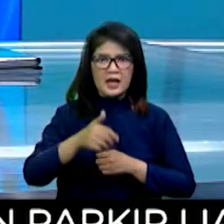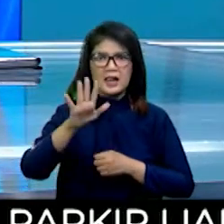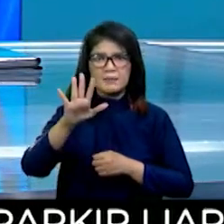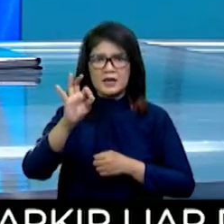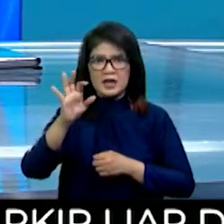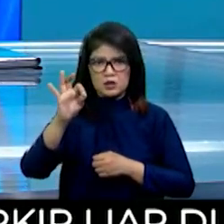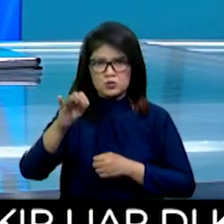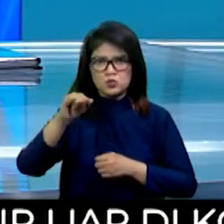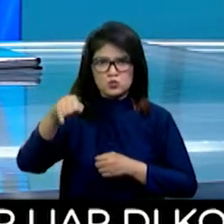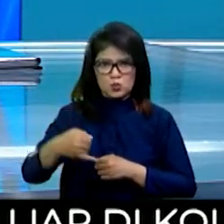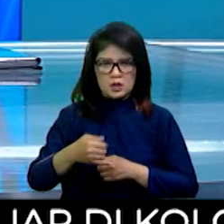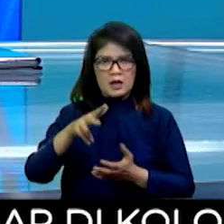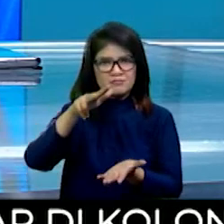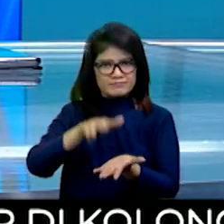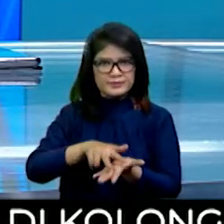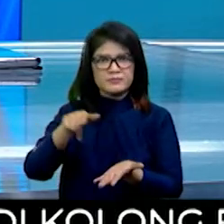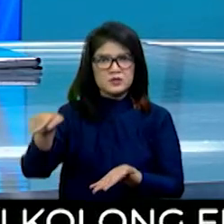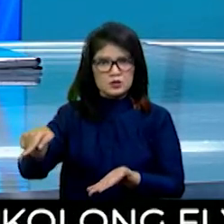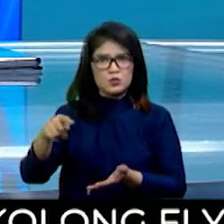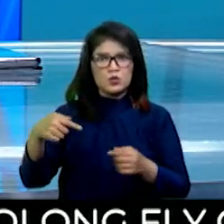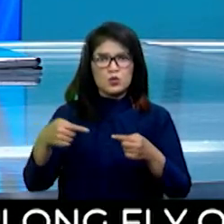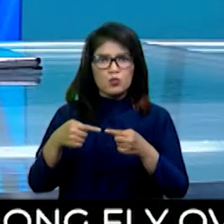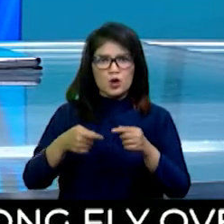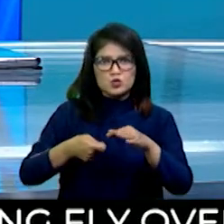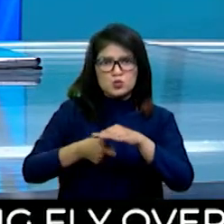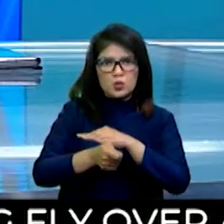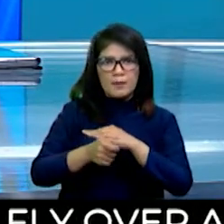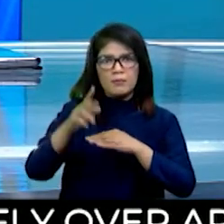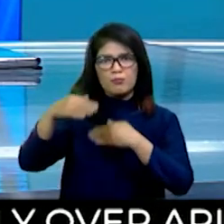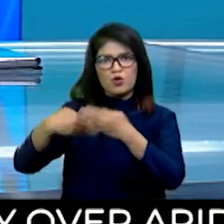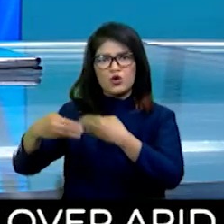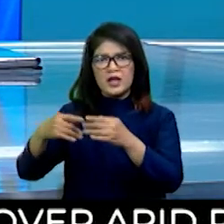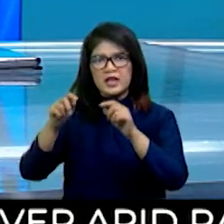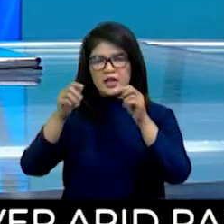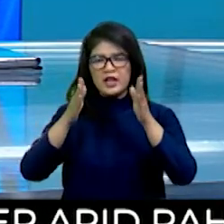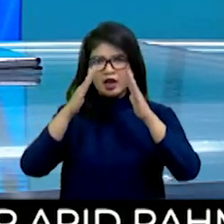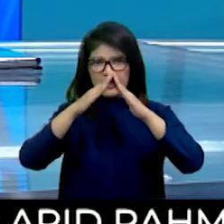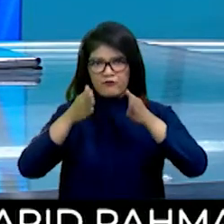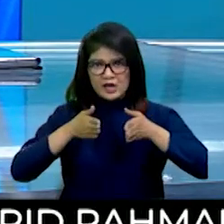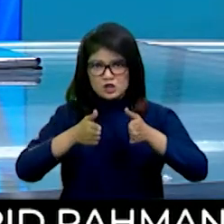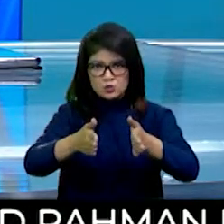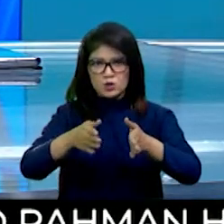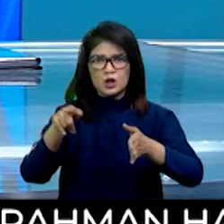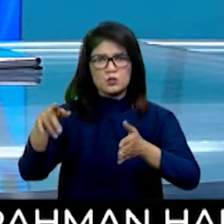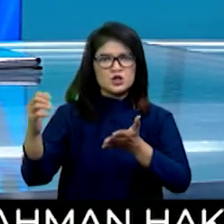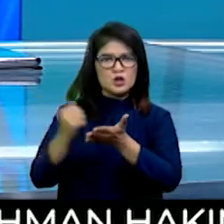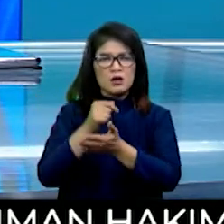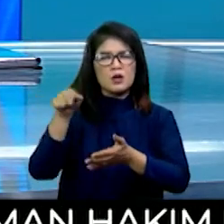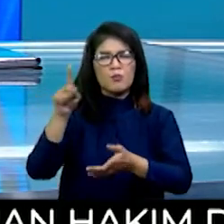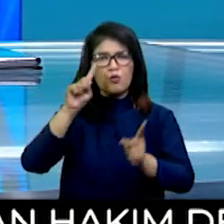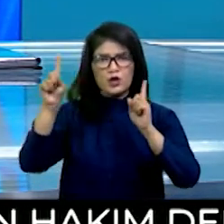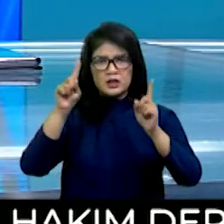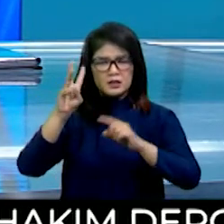500 juta rupiah terkait kasus suap dan gratifikasi proyek infrastruktur. Nurdin Abdullah juga dicabut hak politiknya